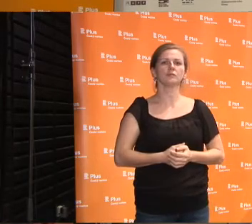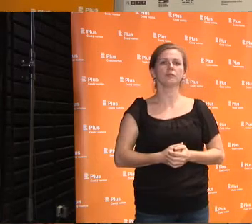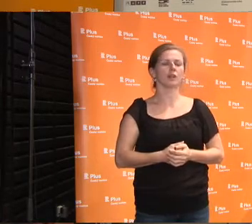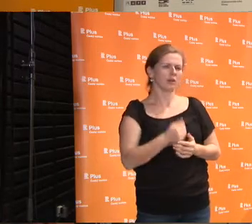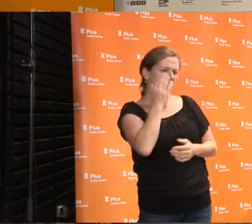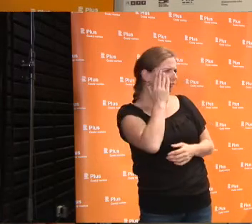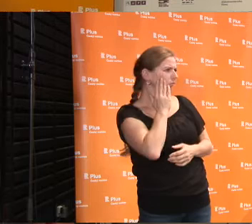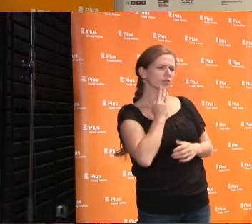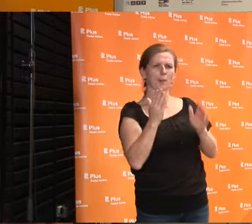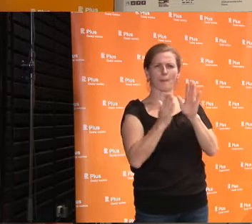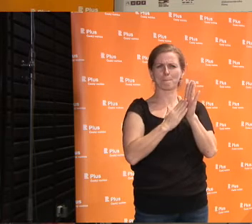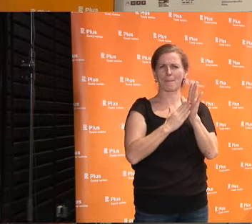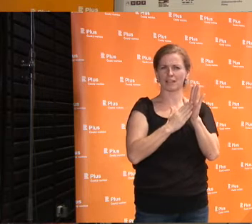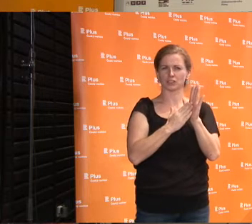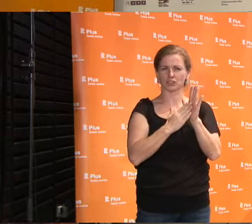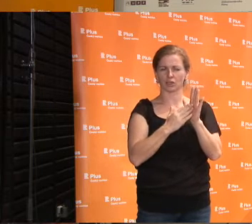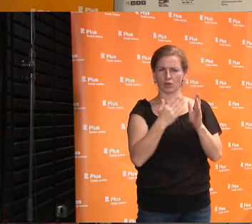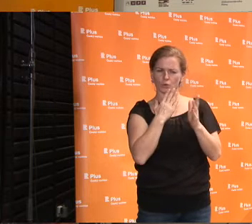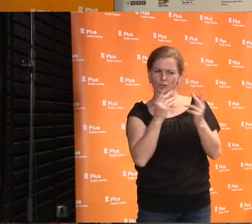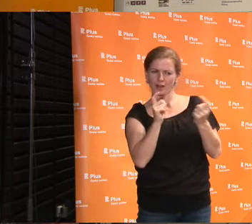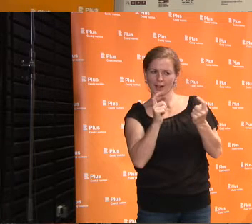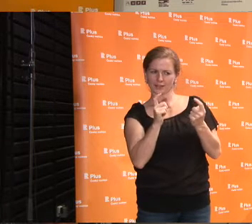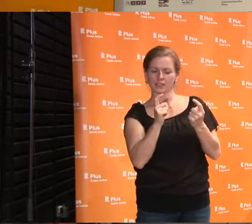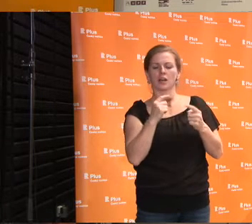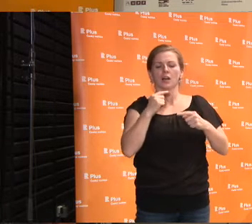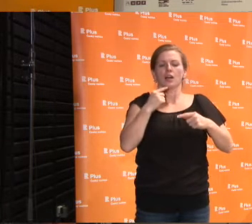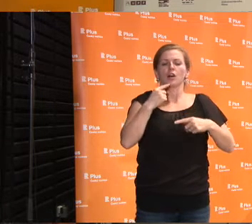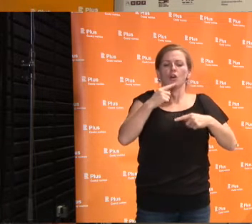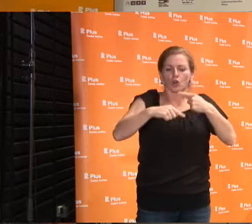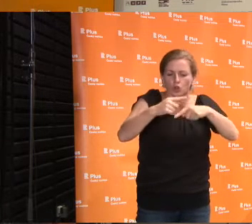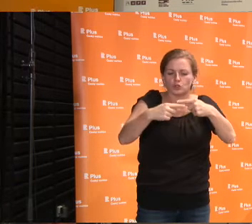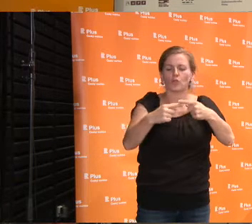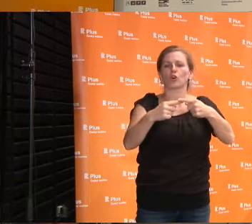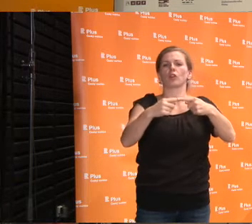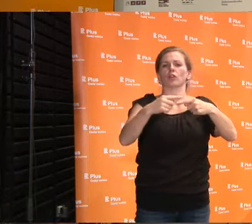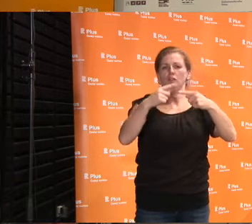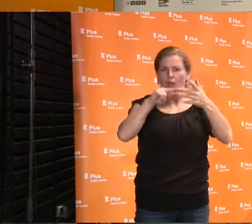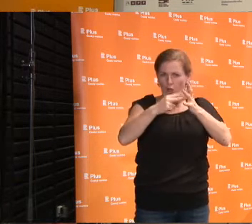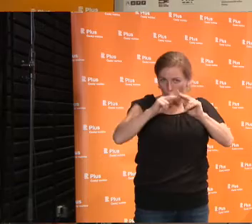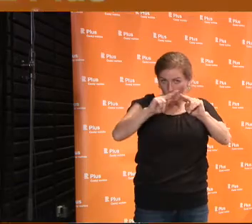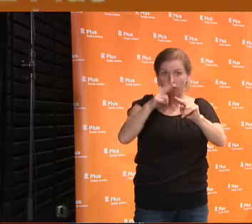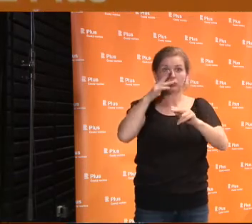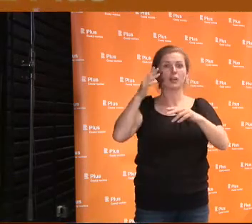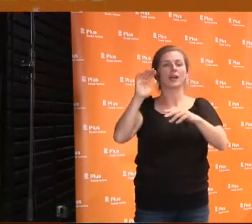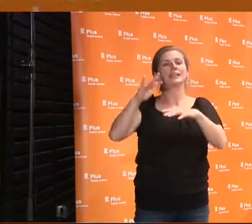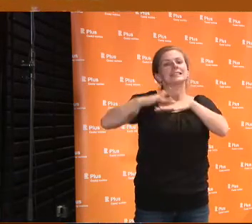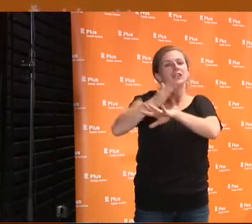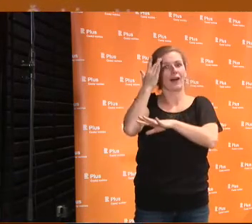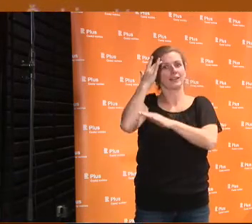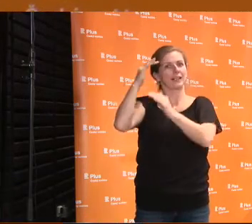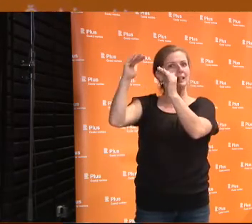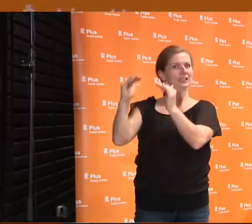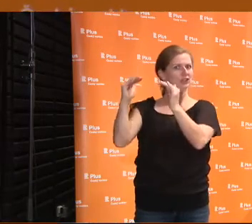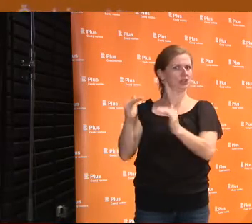co zaznělo, jestli opravdu rozvoj technologií nepovede k nižší i citové inteligenci. No, já samozřejmě ty